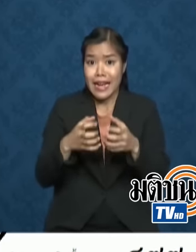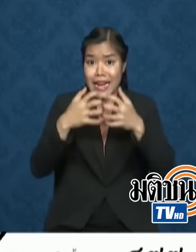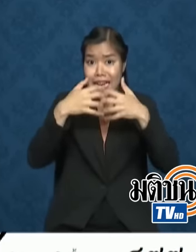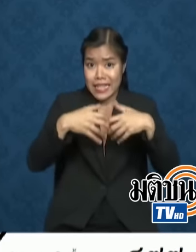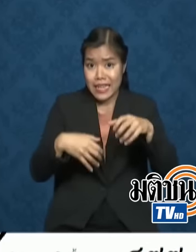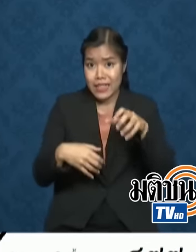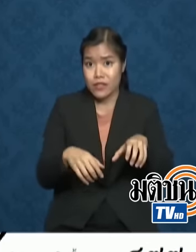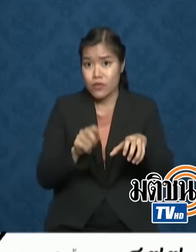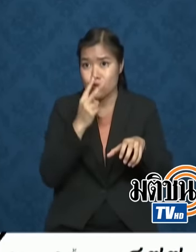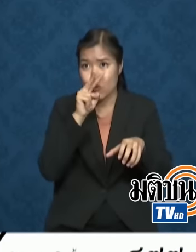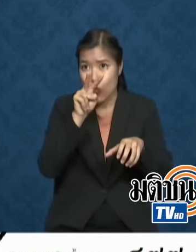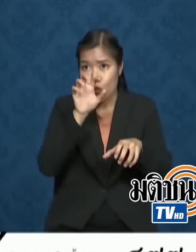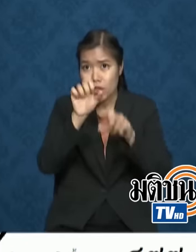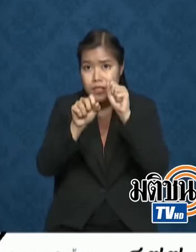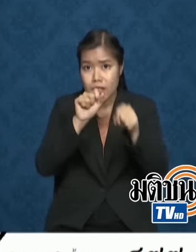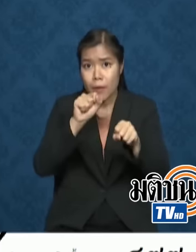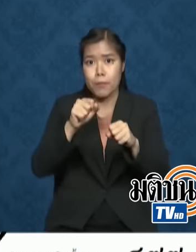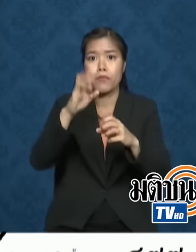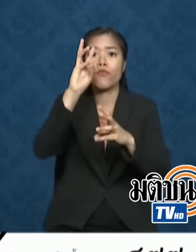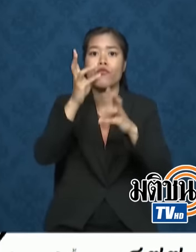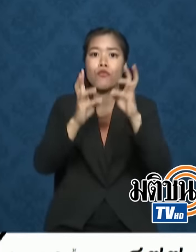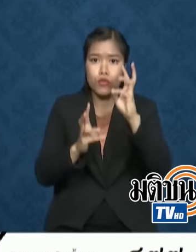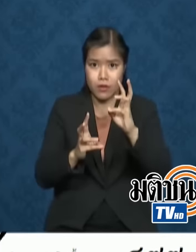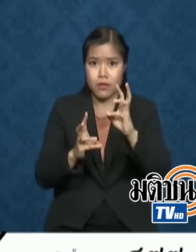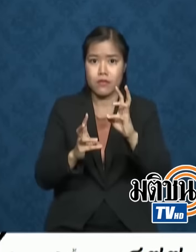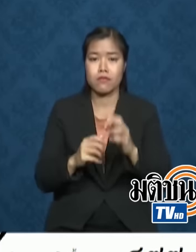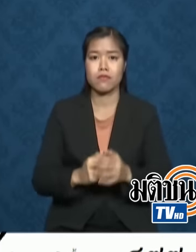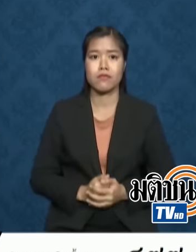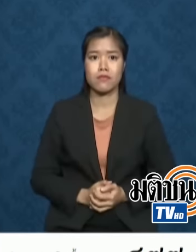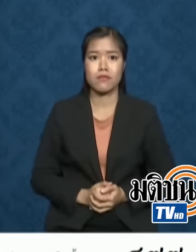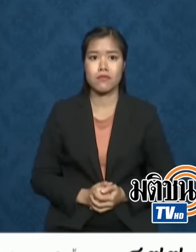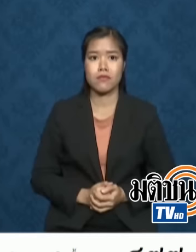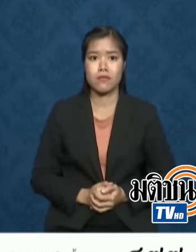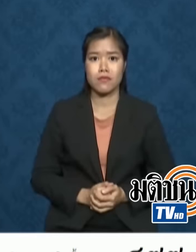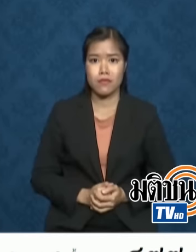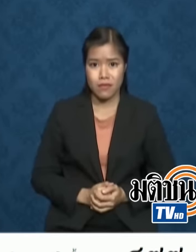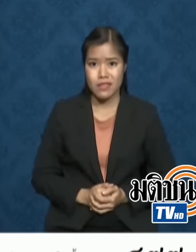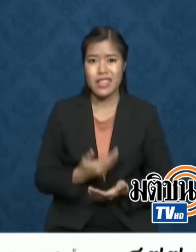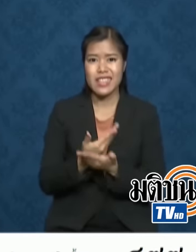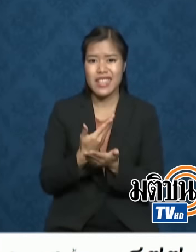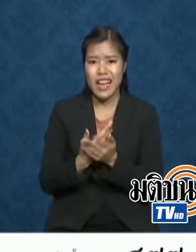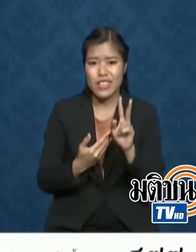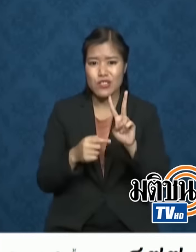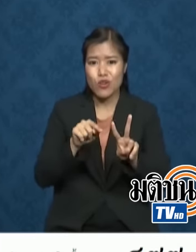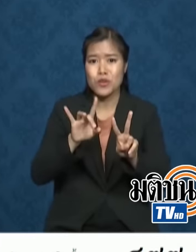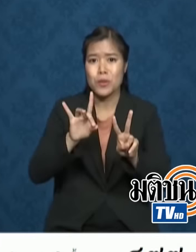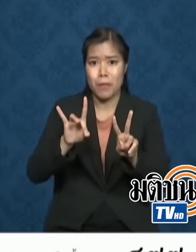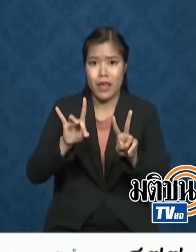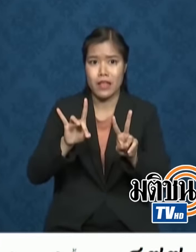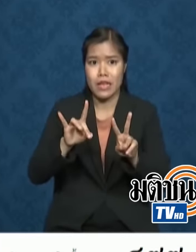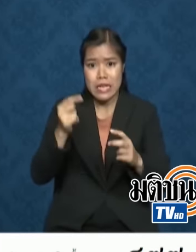เดียวที่จังหวัดสระบุรีแค่นั้นเองโครงการที่มีงบประมาณน้อยขนาดนี้เป้าหมายเขาเป็นยังไงเป้าหมายบอกว่